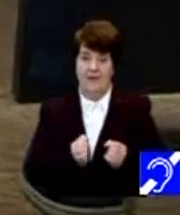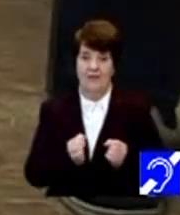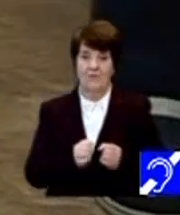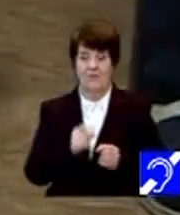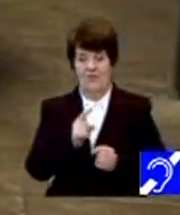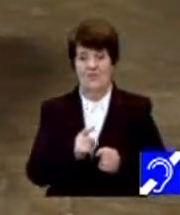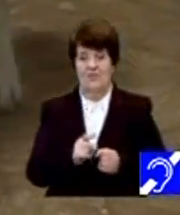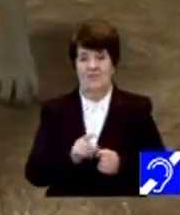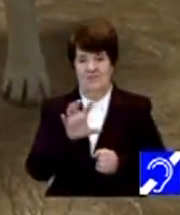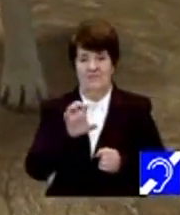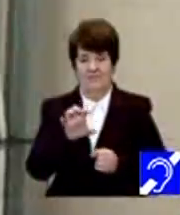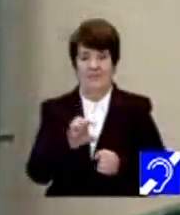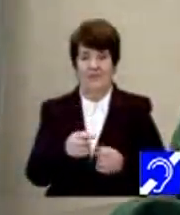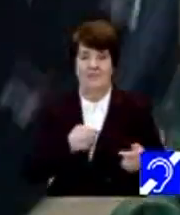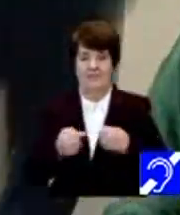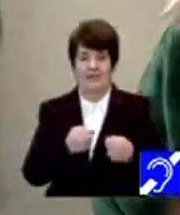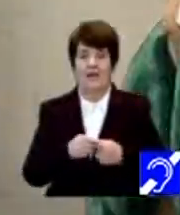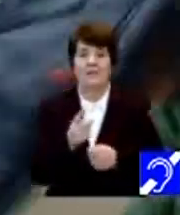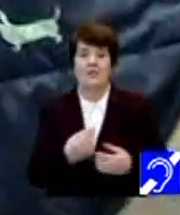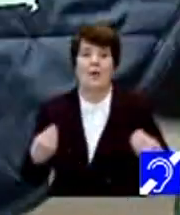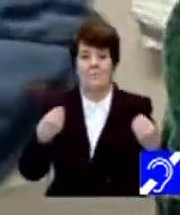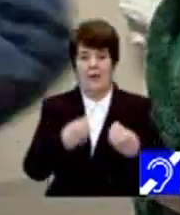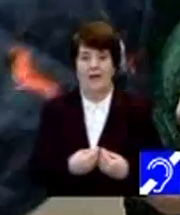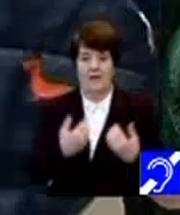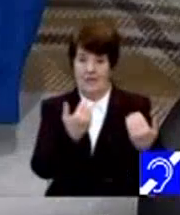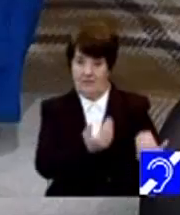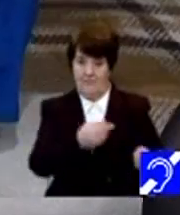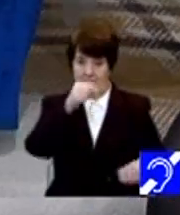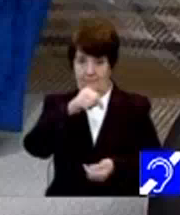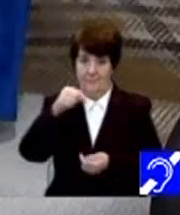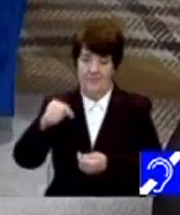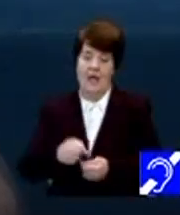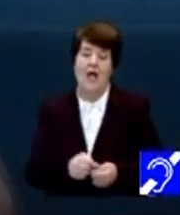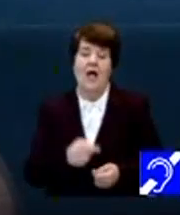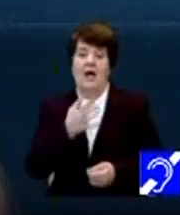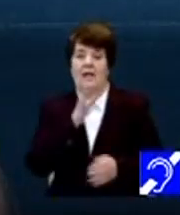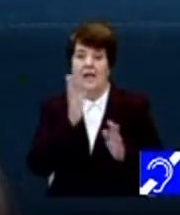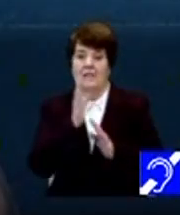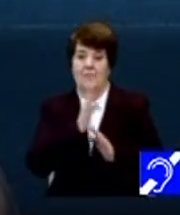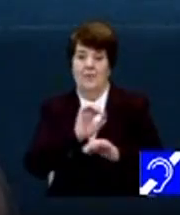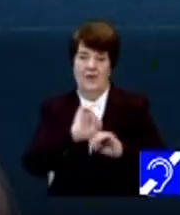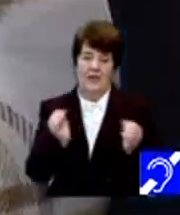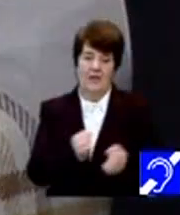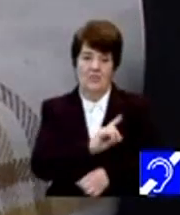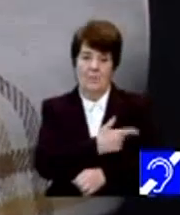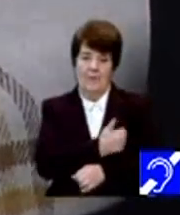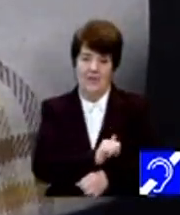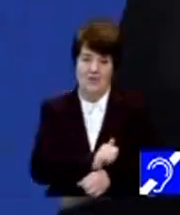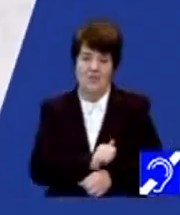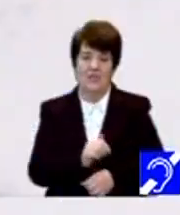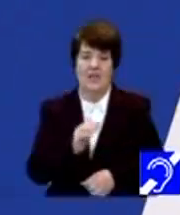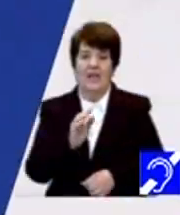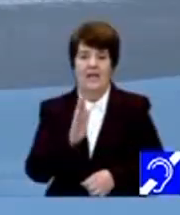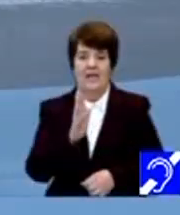Frigul iernii chinuie și animalele de companie. Cum și de ce a devenit îmbrăcămintea pentru ele o necesitate în anotimpurile reci, ne spun medicii